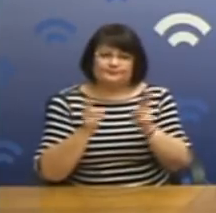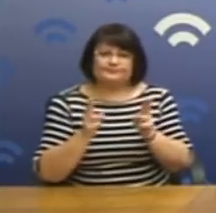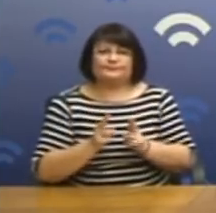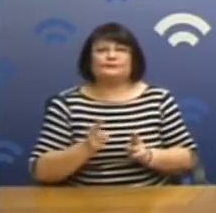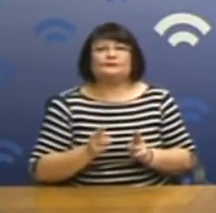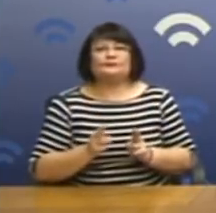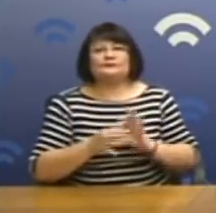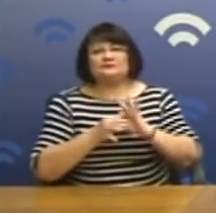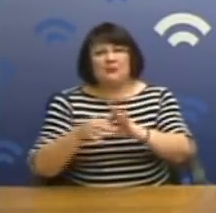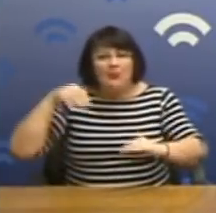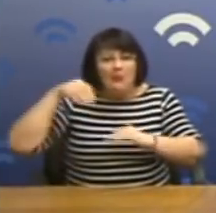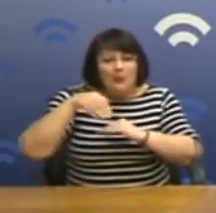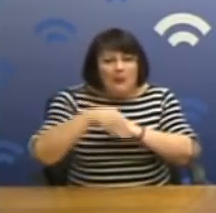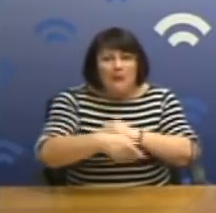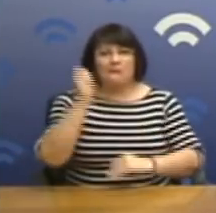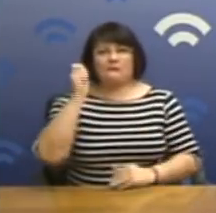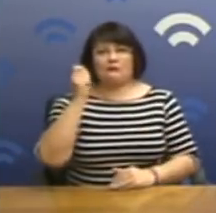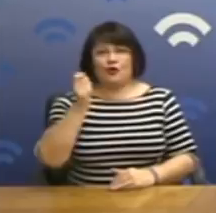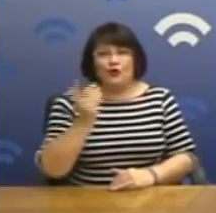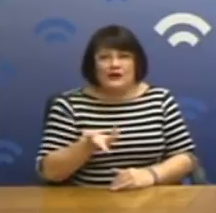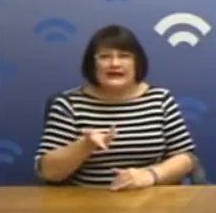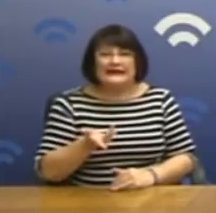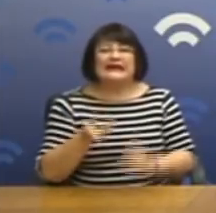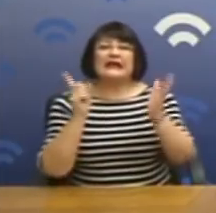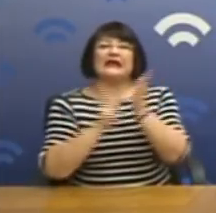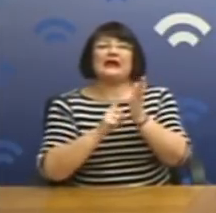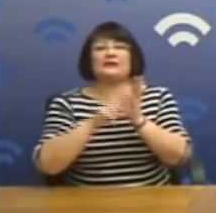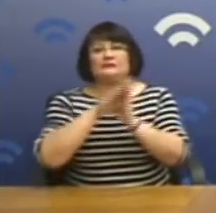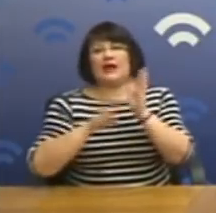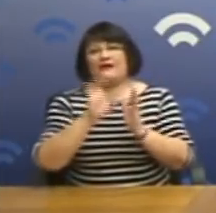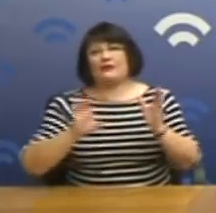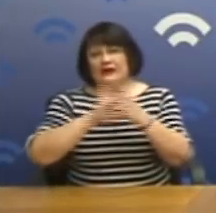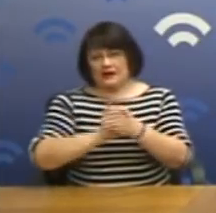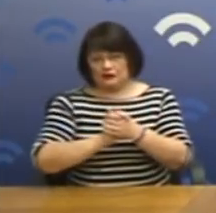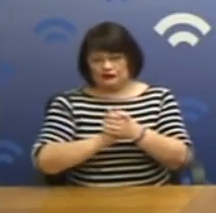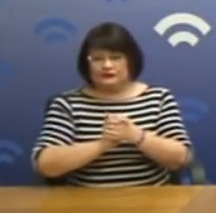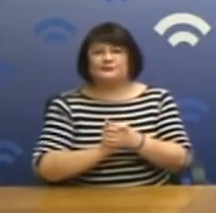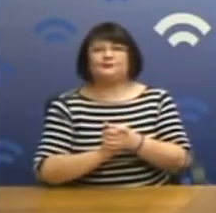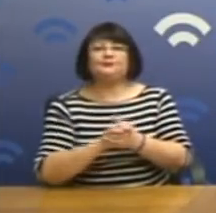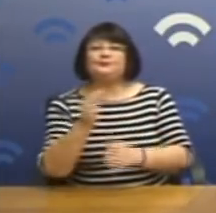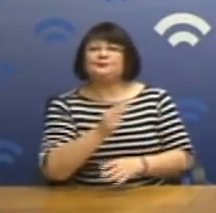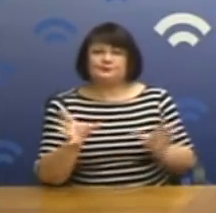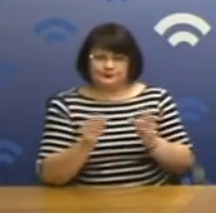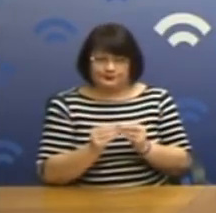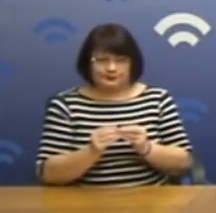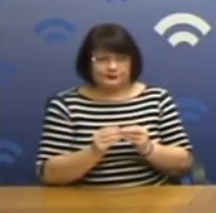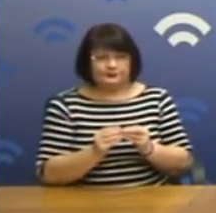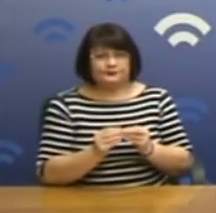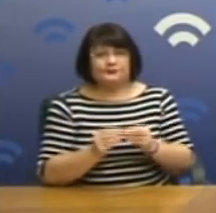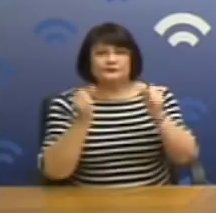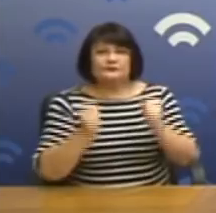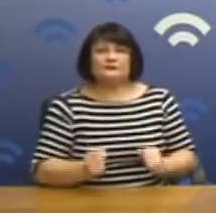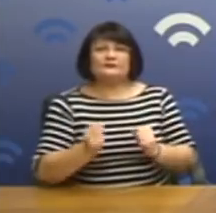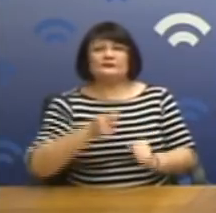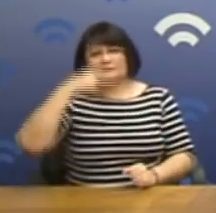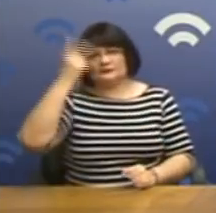συνεχή κατήφορο της πολιτικής και της νομοθεσίας της Ευρωπαϊκής Ένωσης στο ζήτημα των βασικών δικαιωμάτων